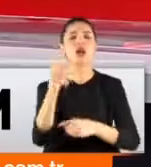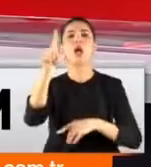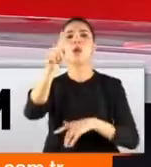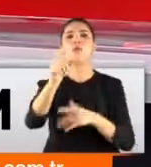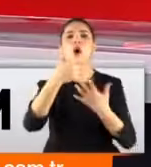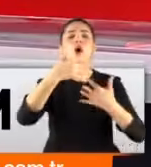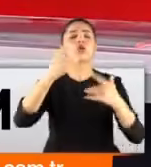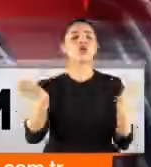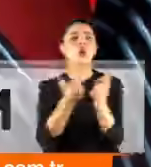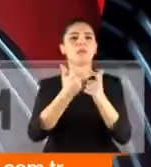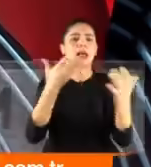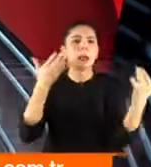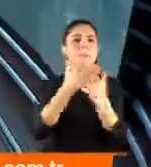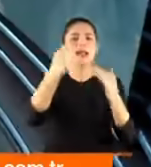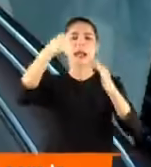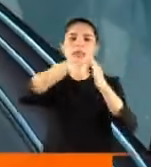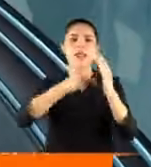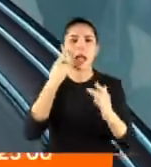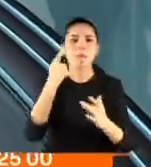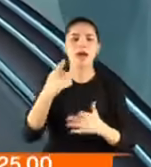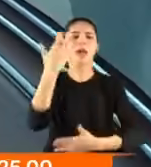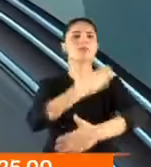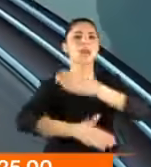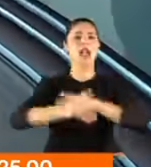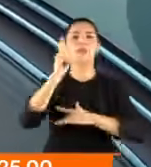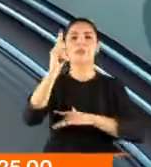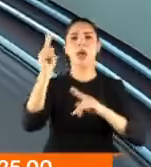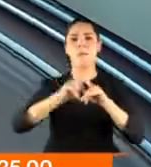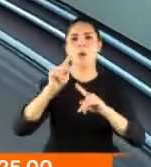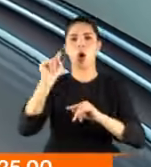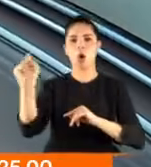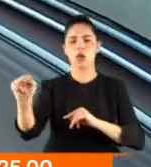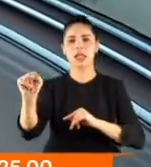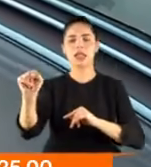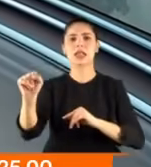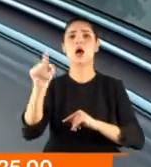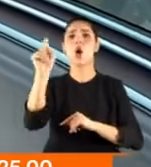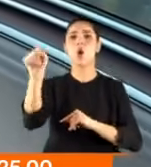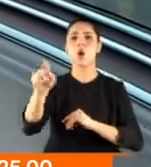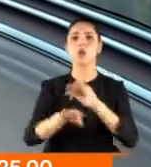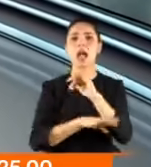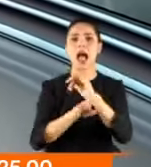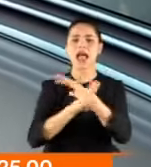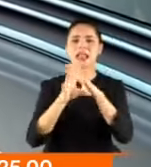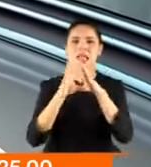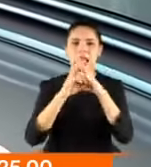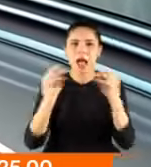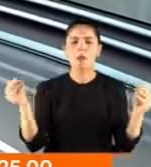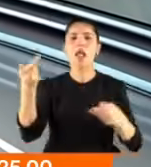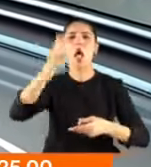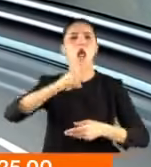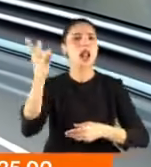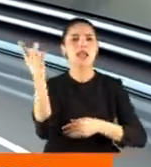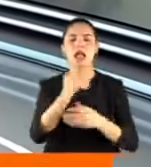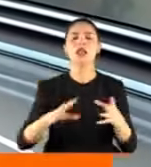Kanlı Kongre baskını detaylarıyla devam edelim. Yaralanmalardan biri de polisti, yaralananlardan biri. Onun da hayatını kaybetmesiyle ölenlerin